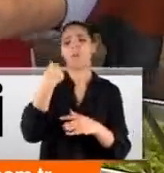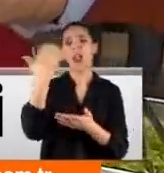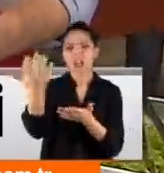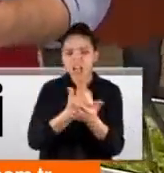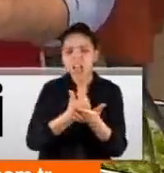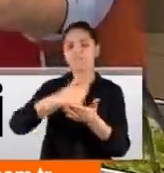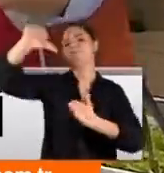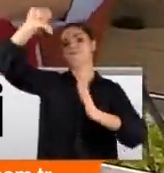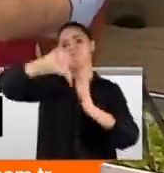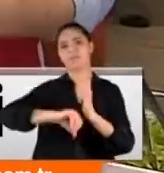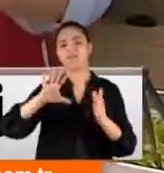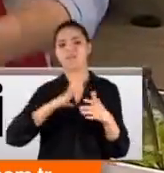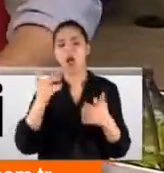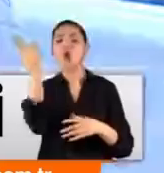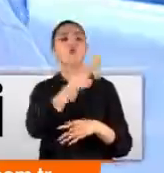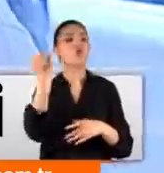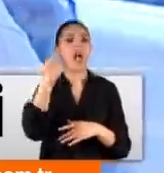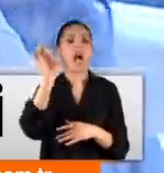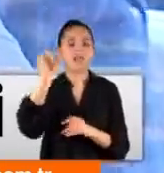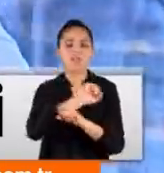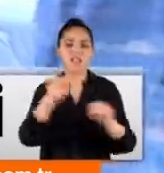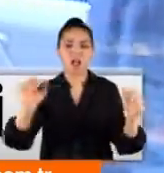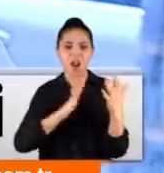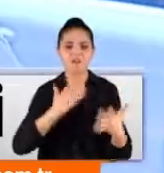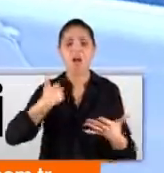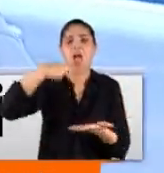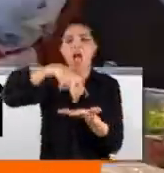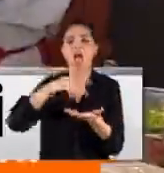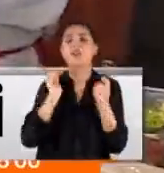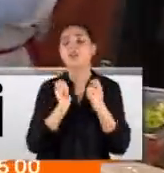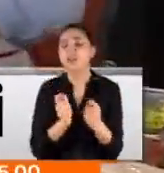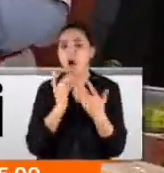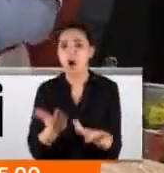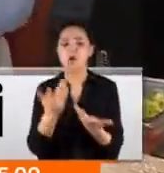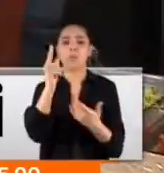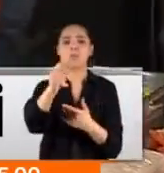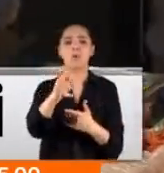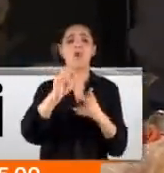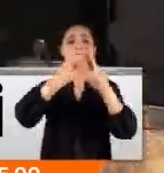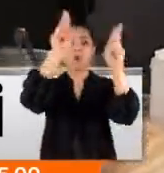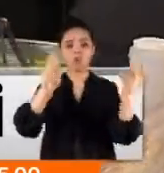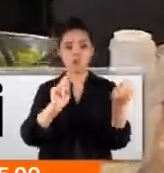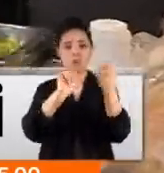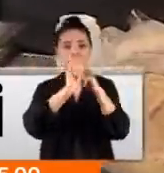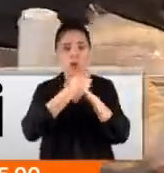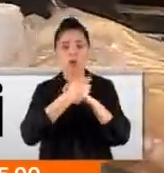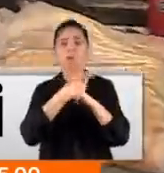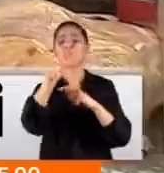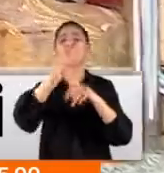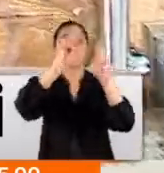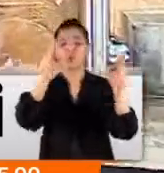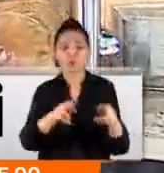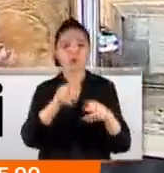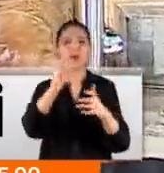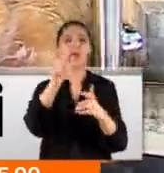yani bir %50-%60'a kadar düştü yani. Ayakta durmakta zorlanıyoruz esnaf olarak. Hal böyle olunca dükkanı çevirmekte zorlanan esnafa devlet